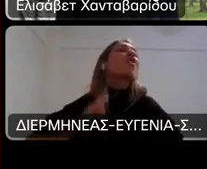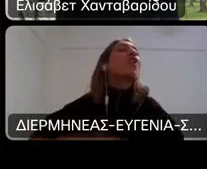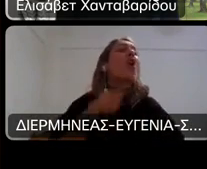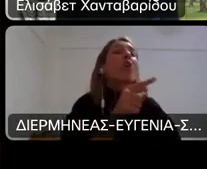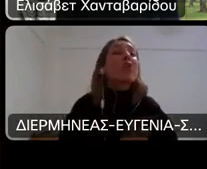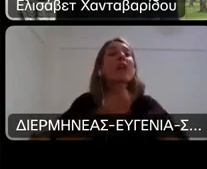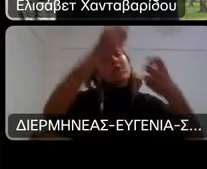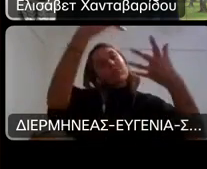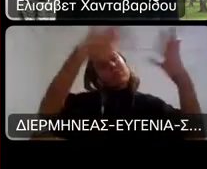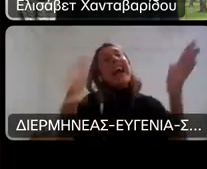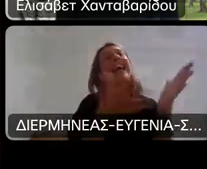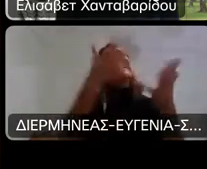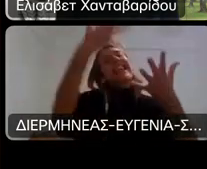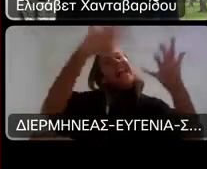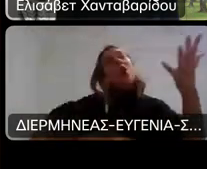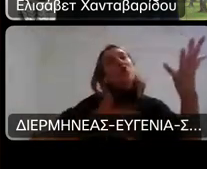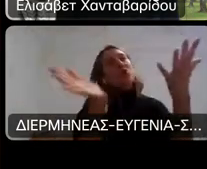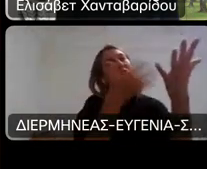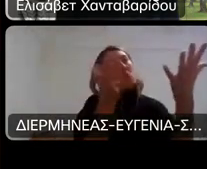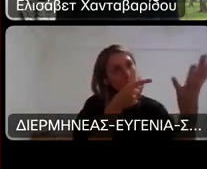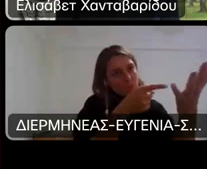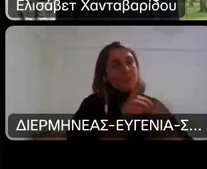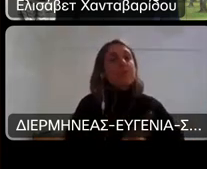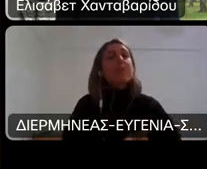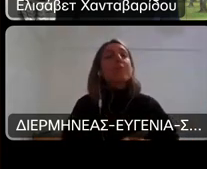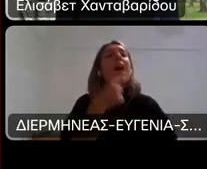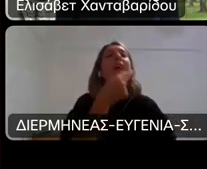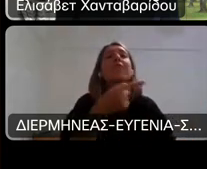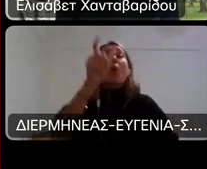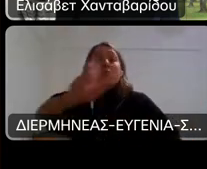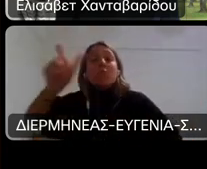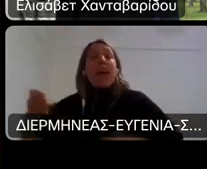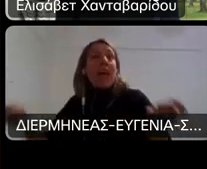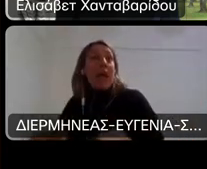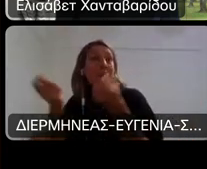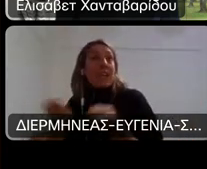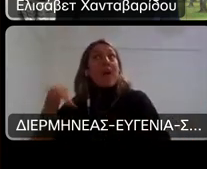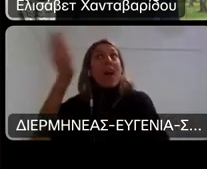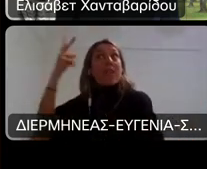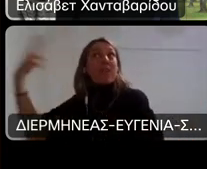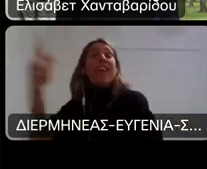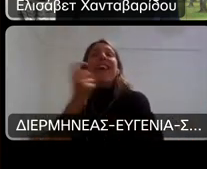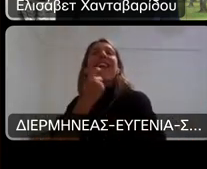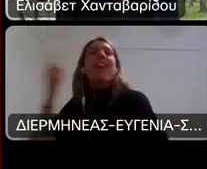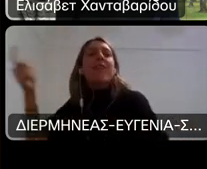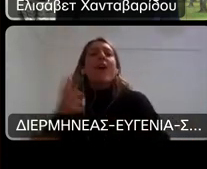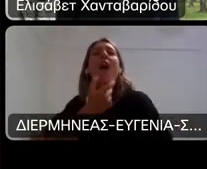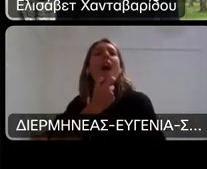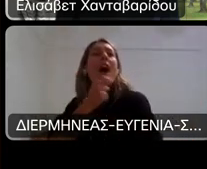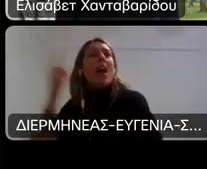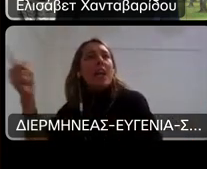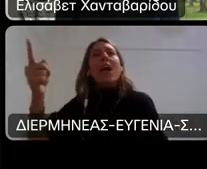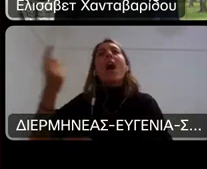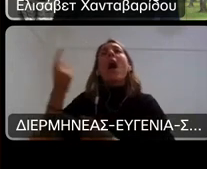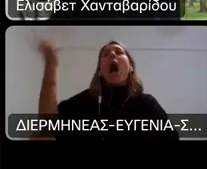της καταλογογράφησης, που γράφηκε από επαγγελματίες των Ηνωμένων Πολιτειών, του Καναδά, του Ηνωμένου Βασιλείου και από